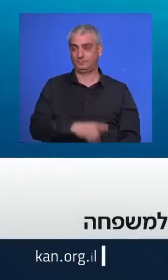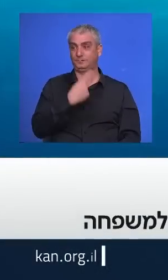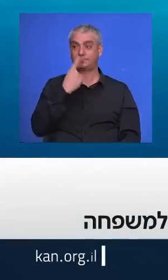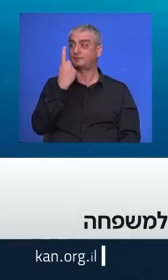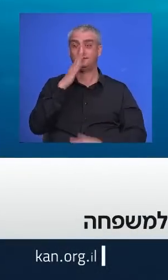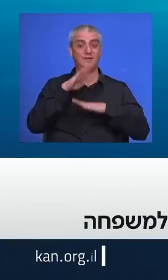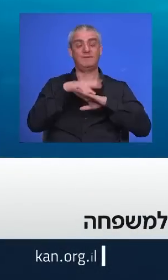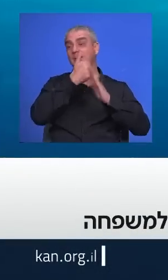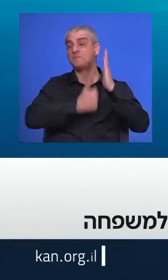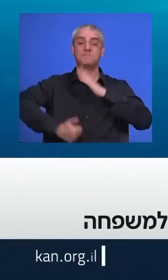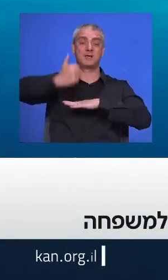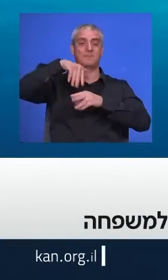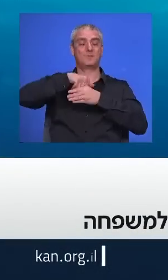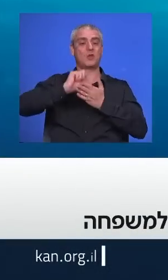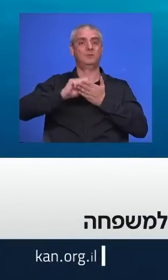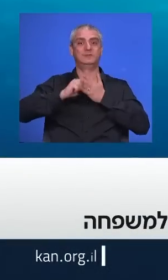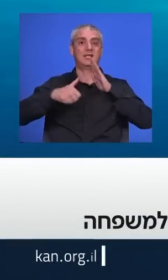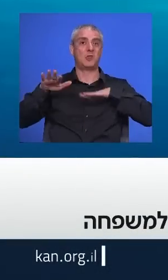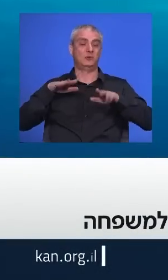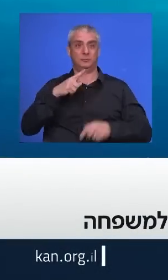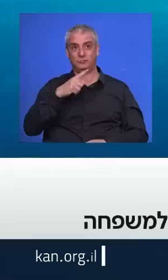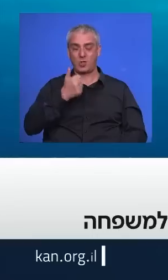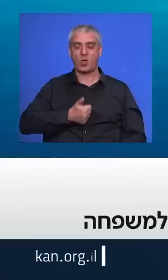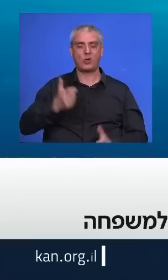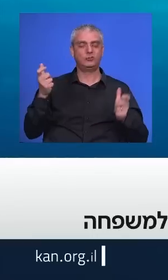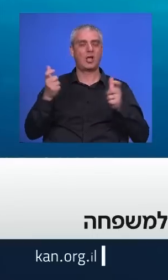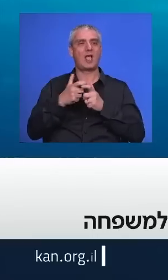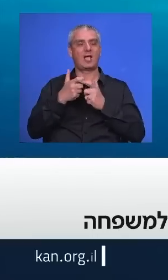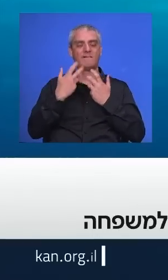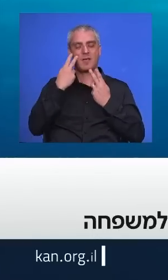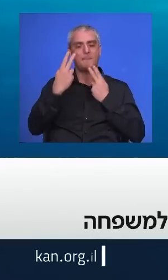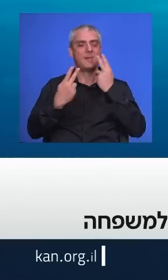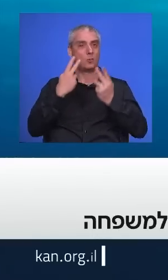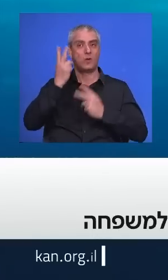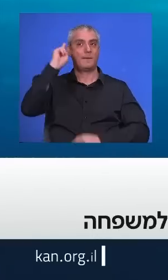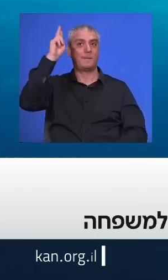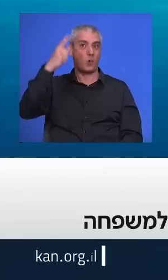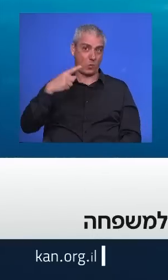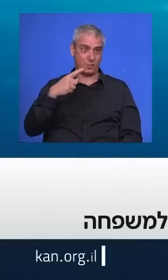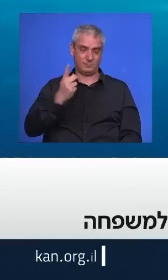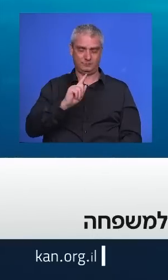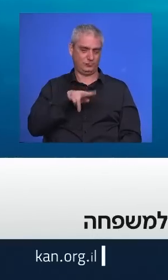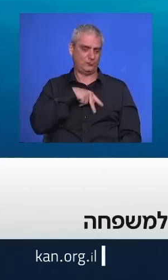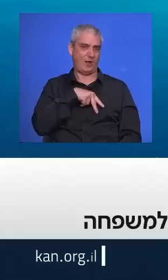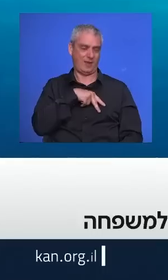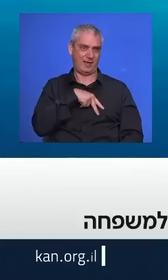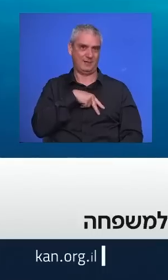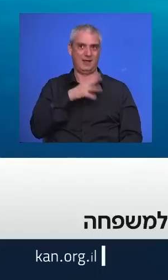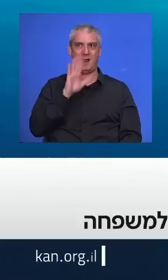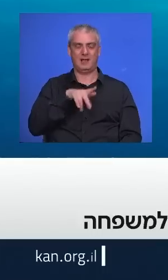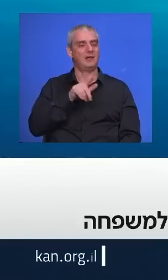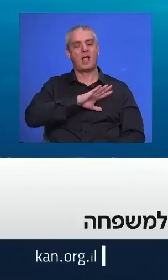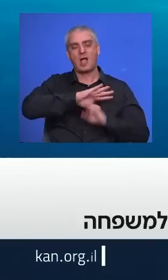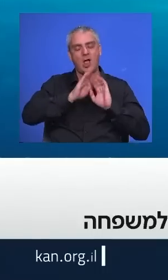התפקידים הבכירים במשרד ראש הממשלה, ראש אגף הביקורים בחול, מי שבעצם אחראית על